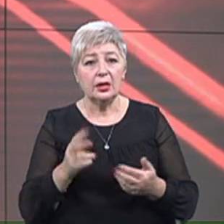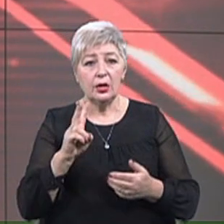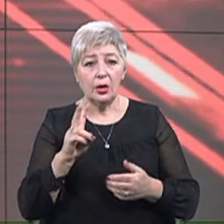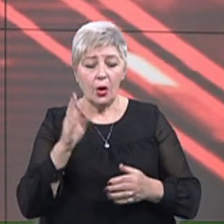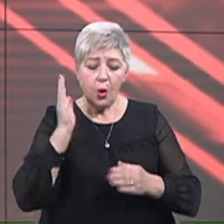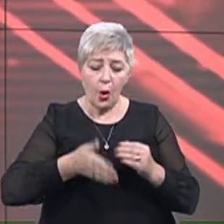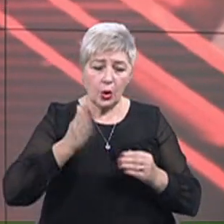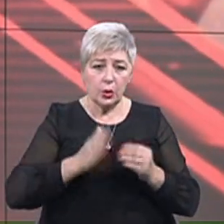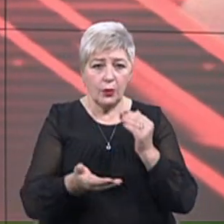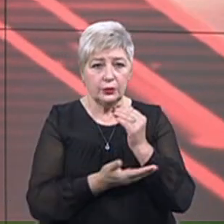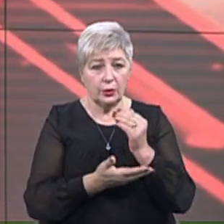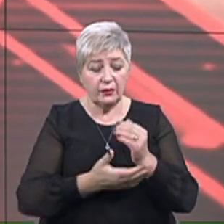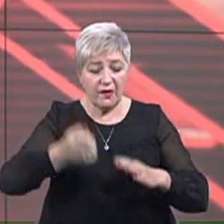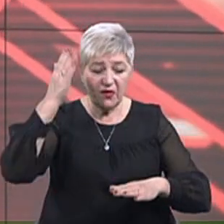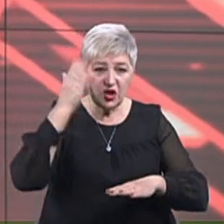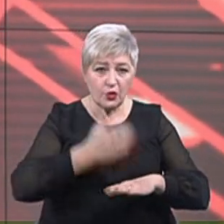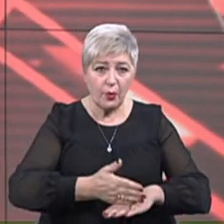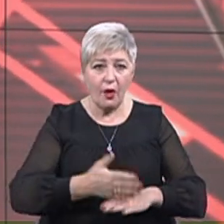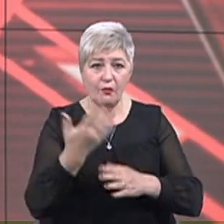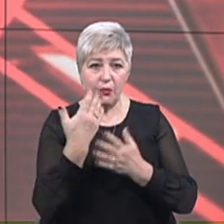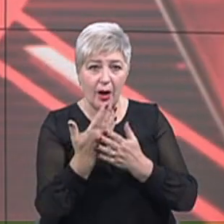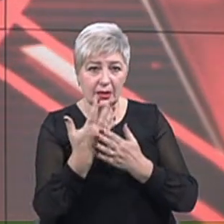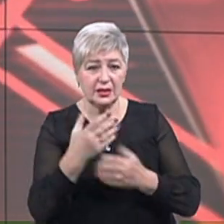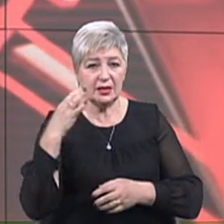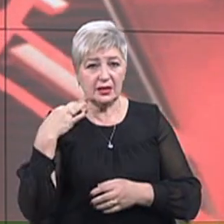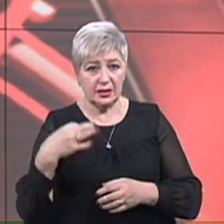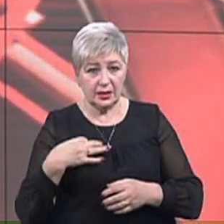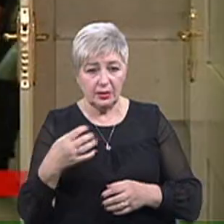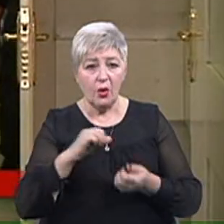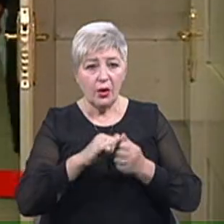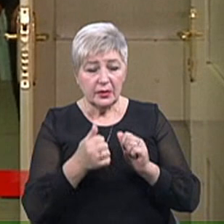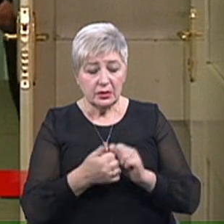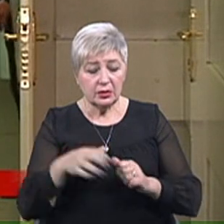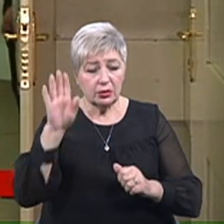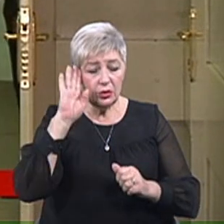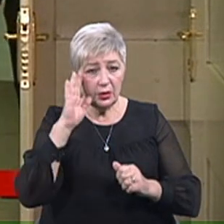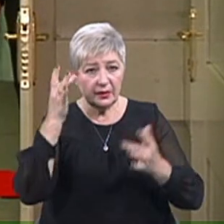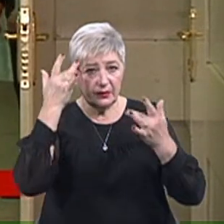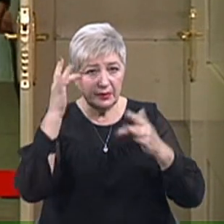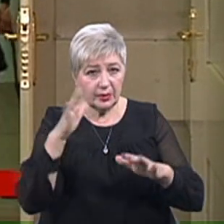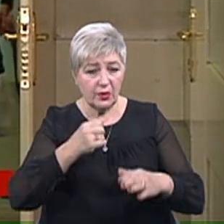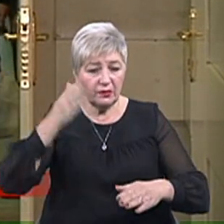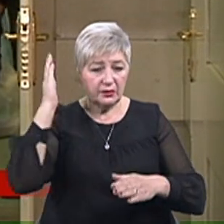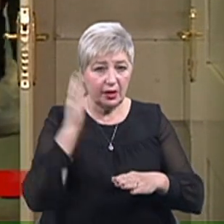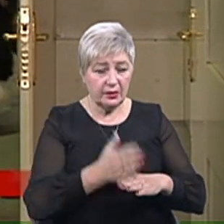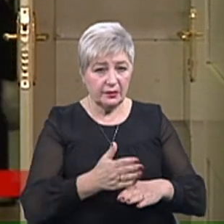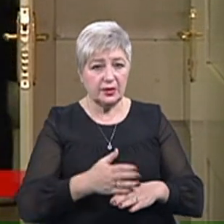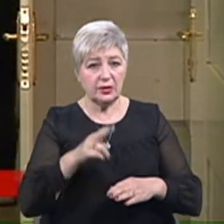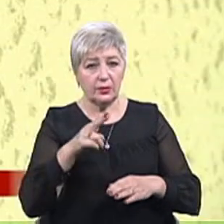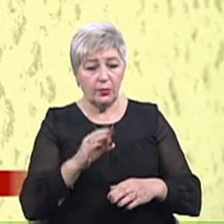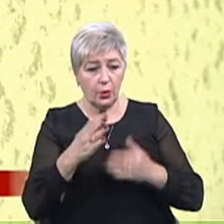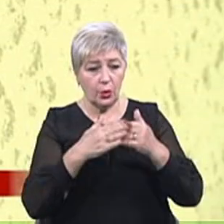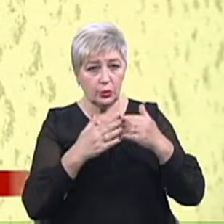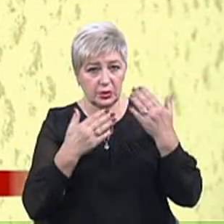підколов дрова і відрубав пальці сину. У Кам'янському ввечері неділі чоловік випадково вдарив лезом по руці 12-річного